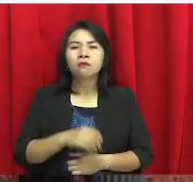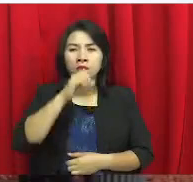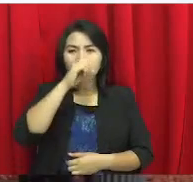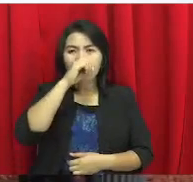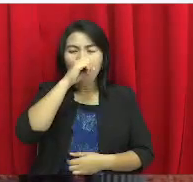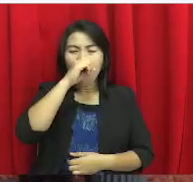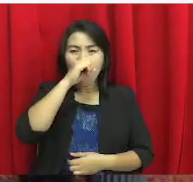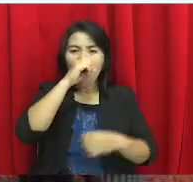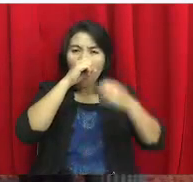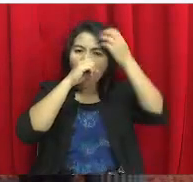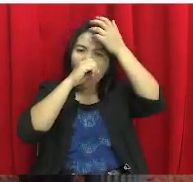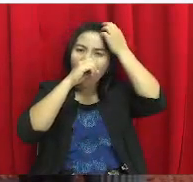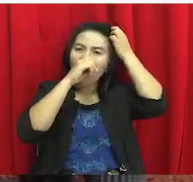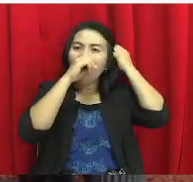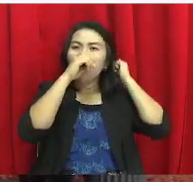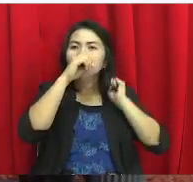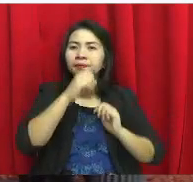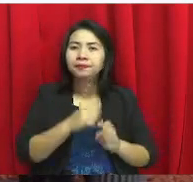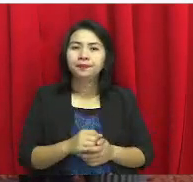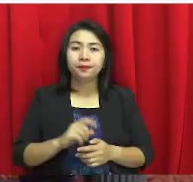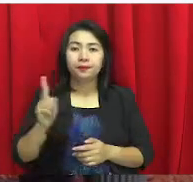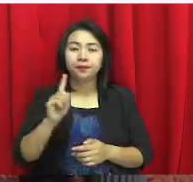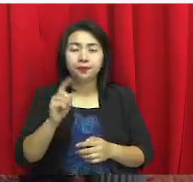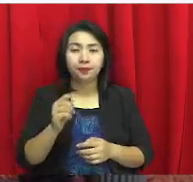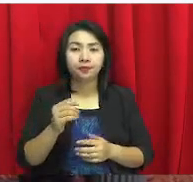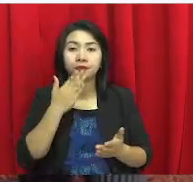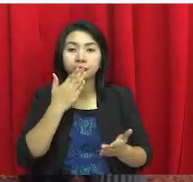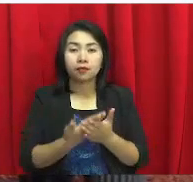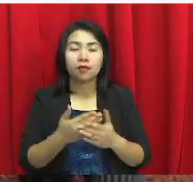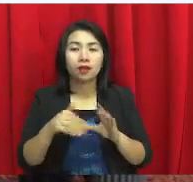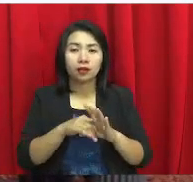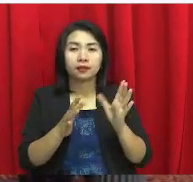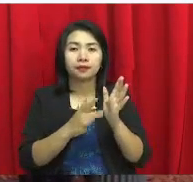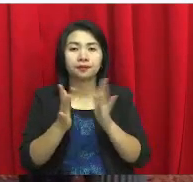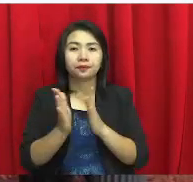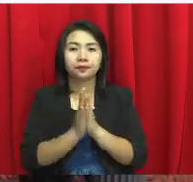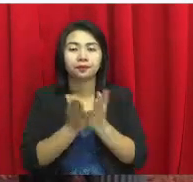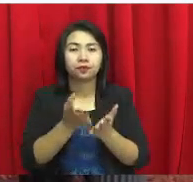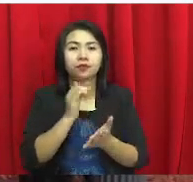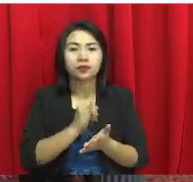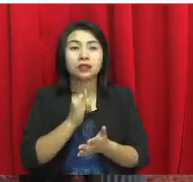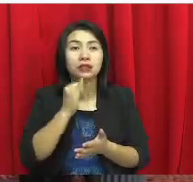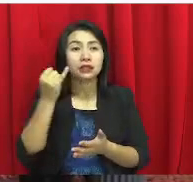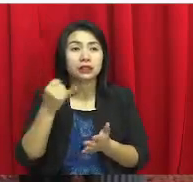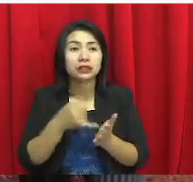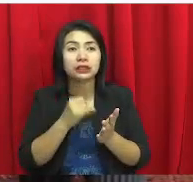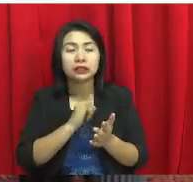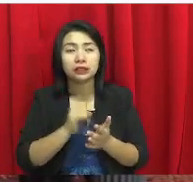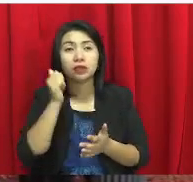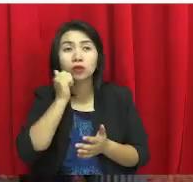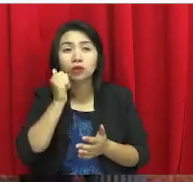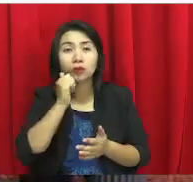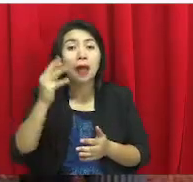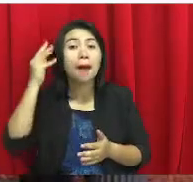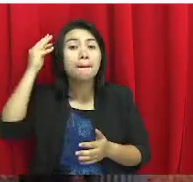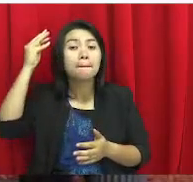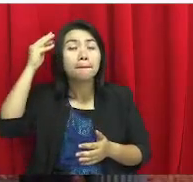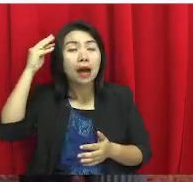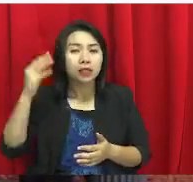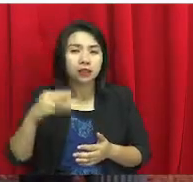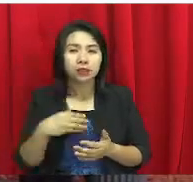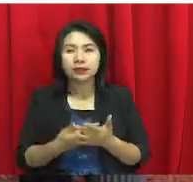Kaya yan po ang kagandahan sa Biblia. It's sa Biblia, it's always intellectual, it's always logical, and the best of all, it's